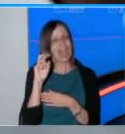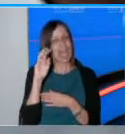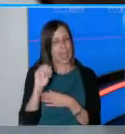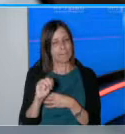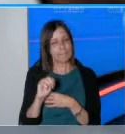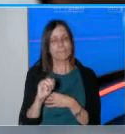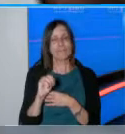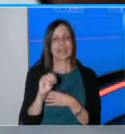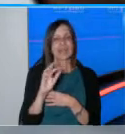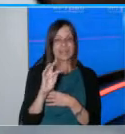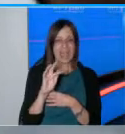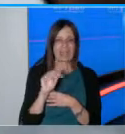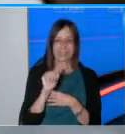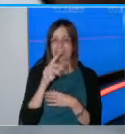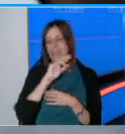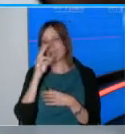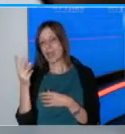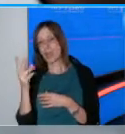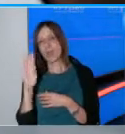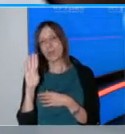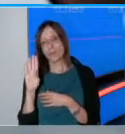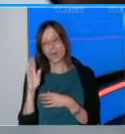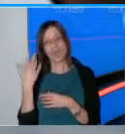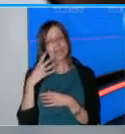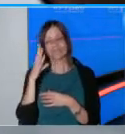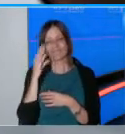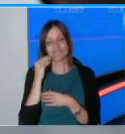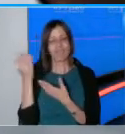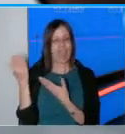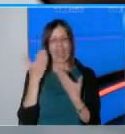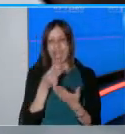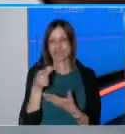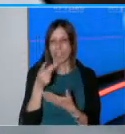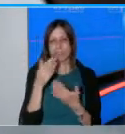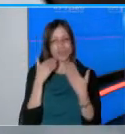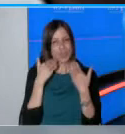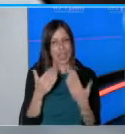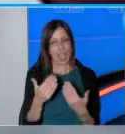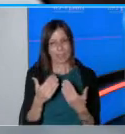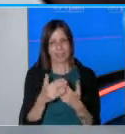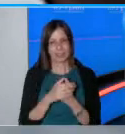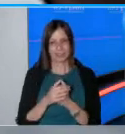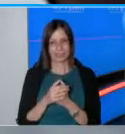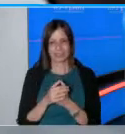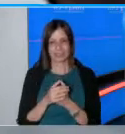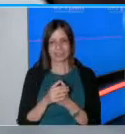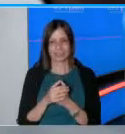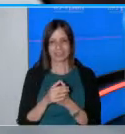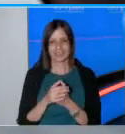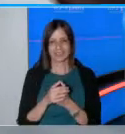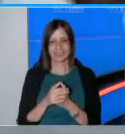אסנע, ניצב בדימוס ברונו שטיין, כרגיל, היה לי לעונג לארח את שניכם. תודה רבה. תודה רבה.